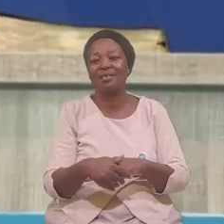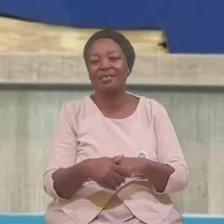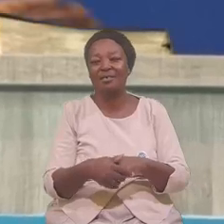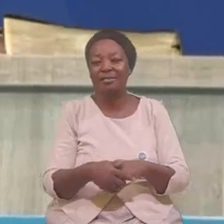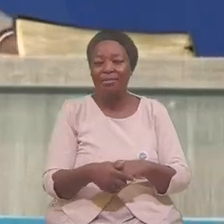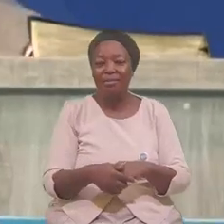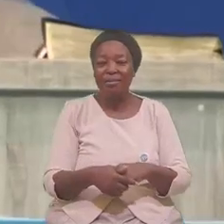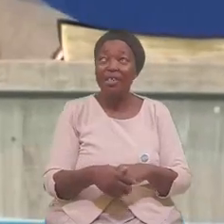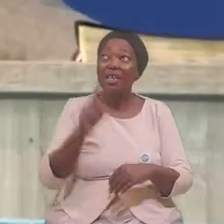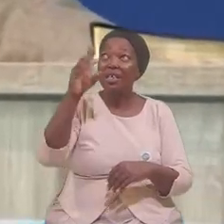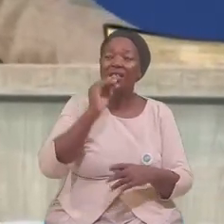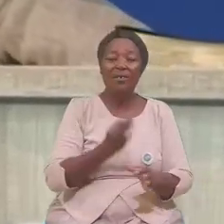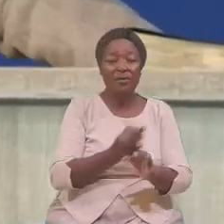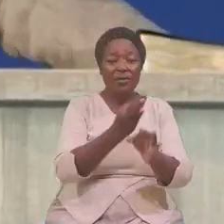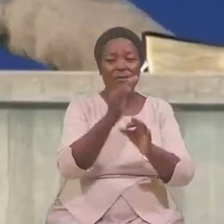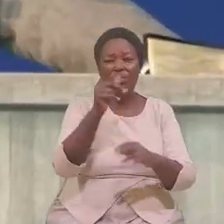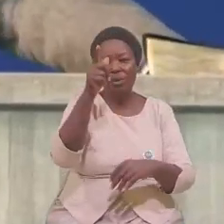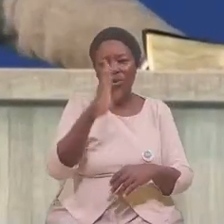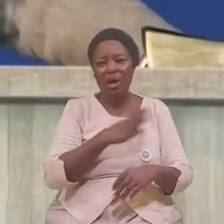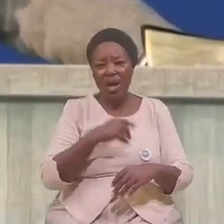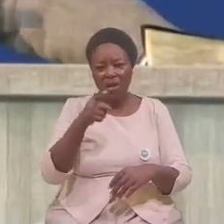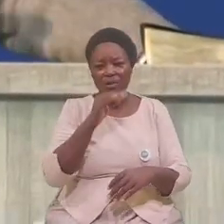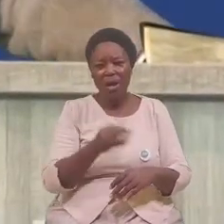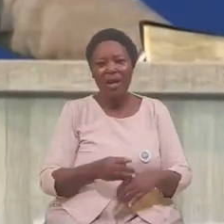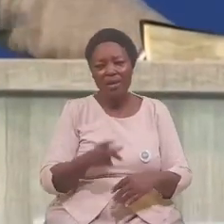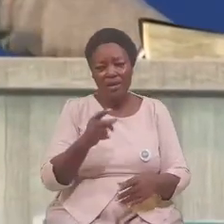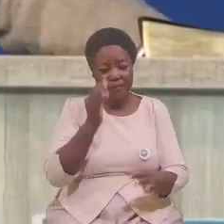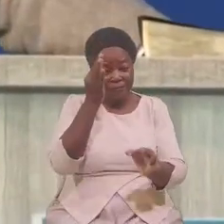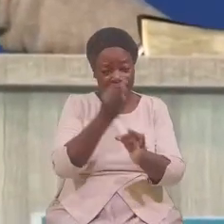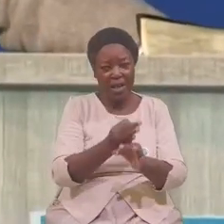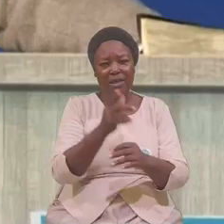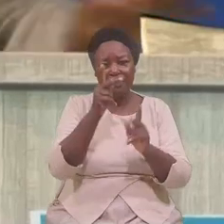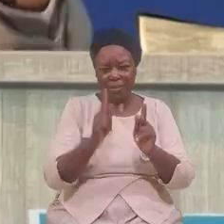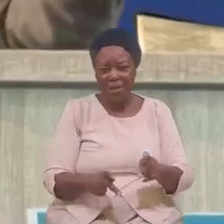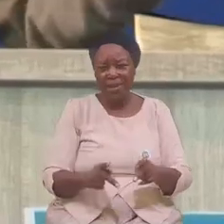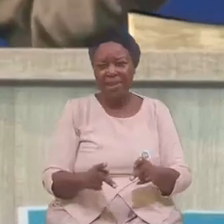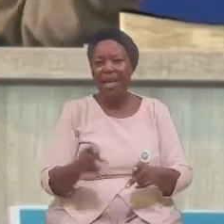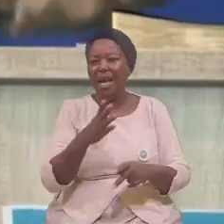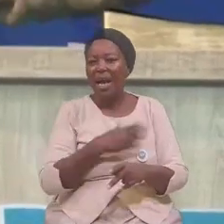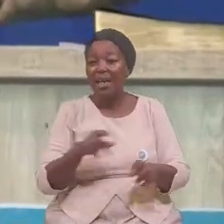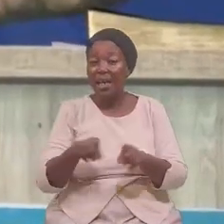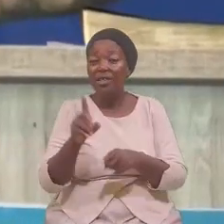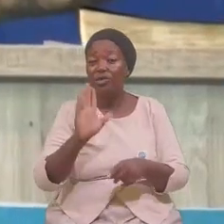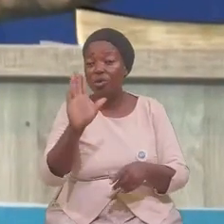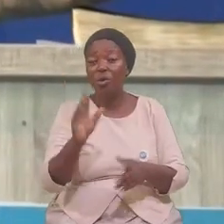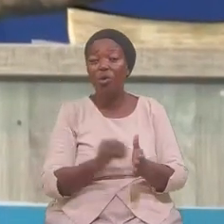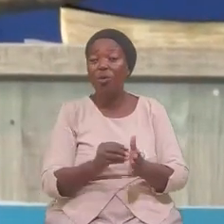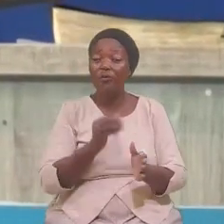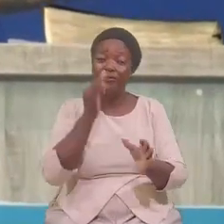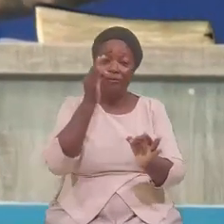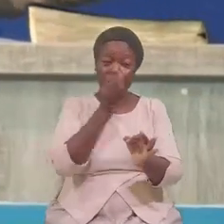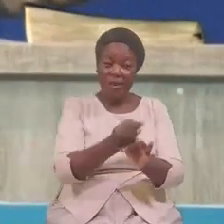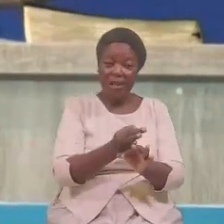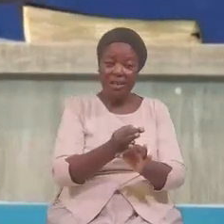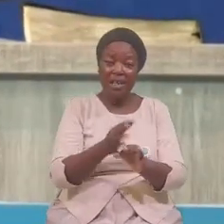C'est un Dieu fidèle. Et toi, tu es une personne de foi. Et comme ta foi est basée